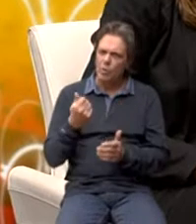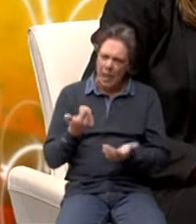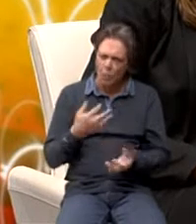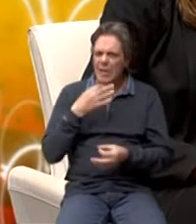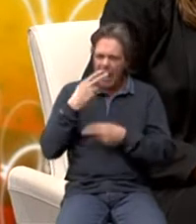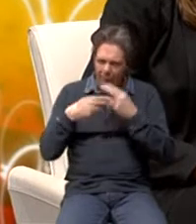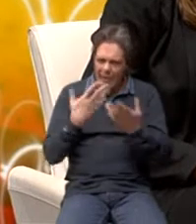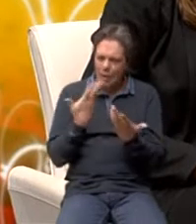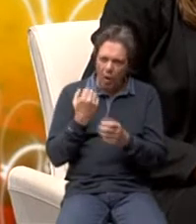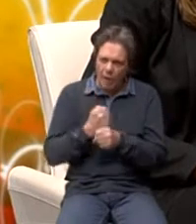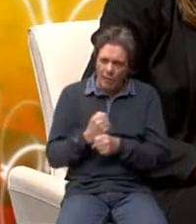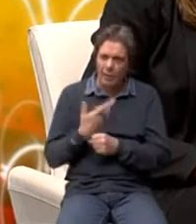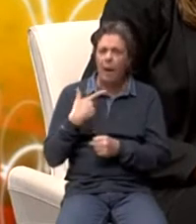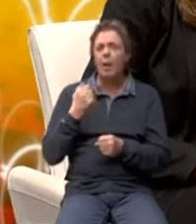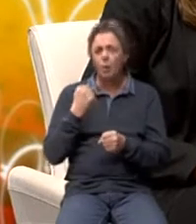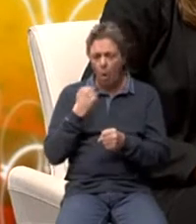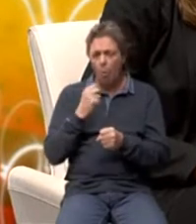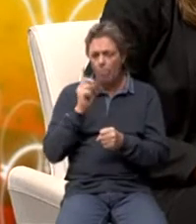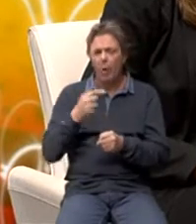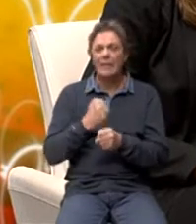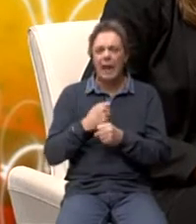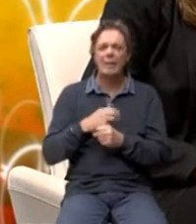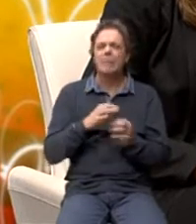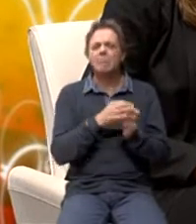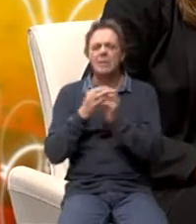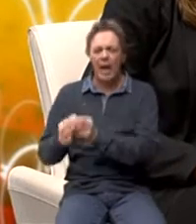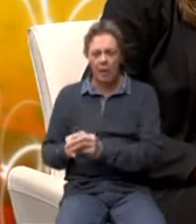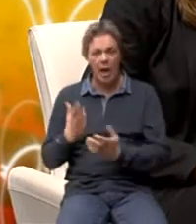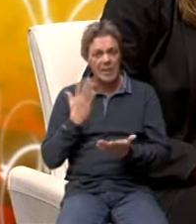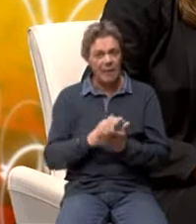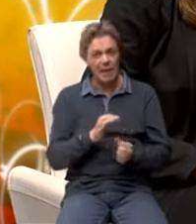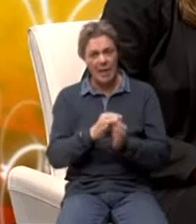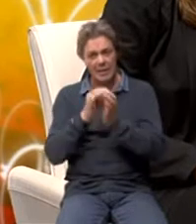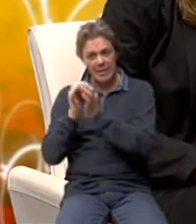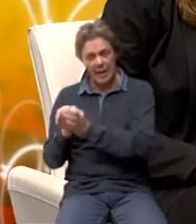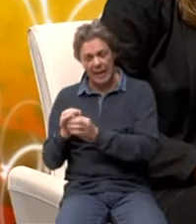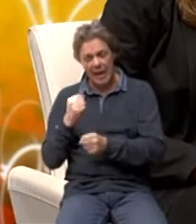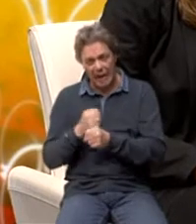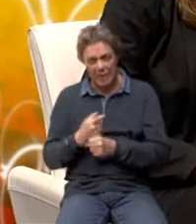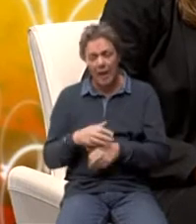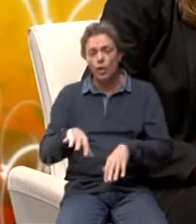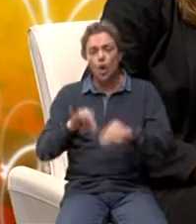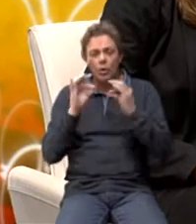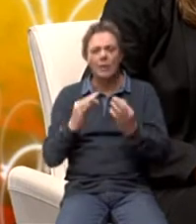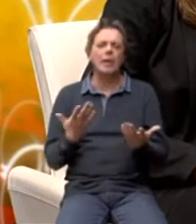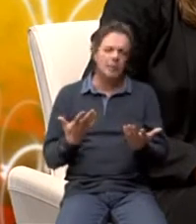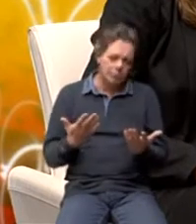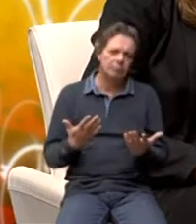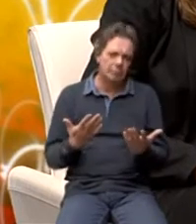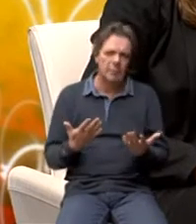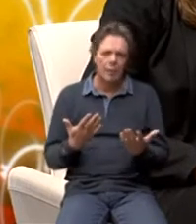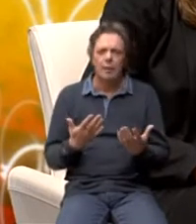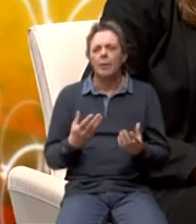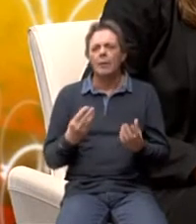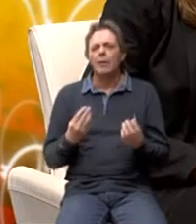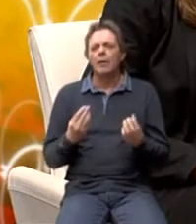analize koje radite, ali to morate raditi kontinuirano. A svaka kontinuirana radnja otkriće prije ili kasnije neku napaku u cijeloj toj